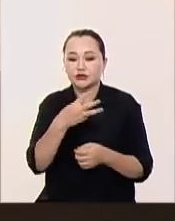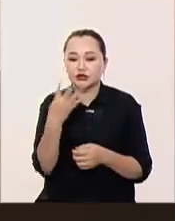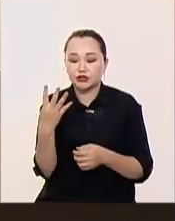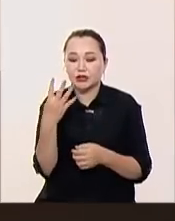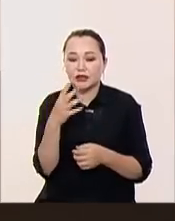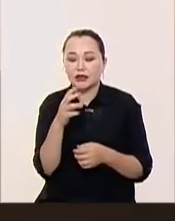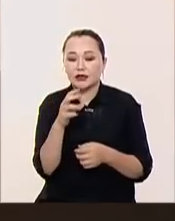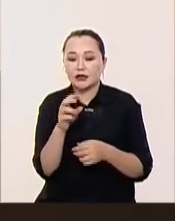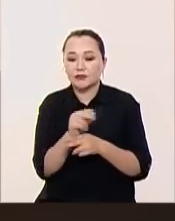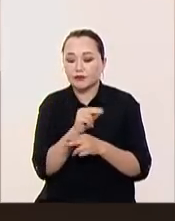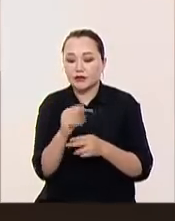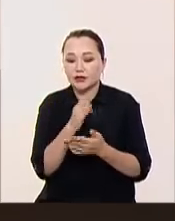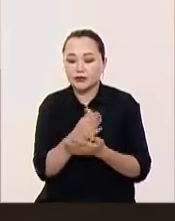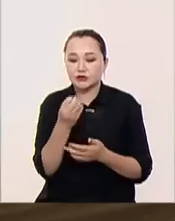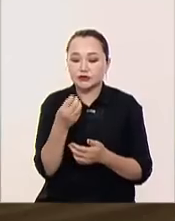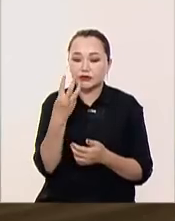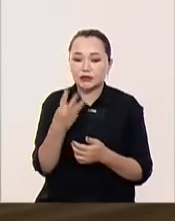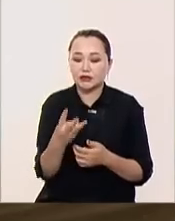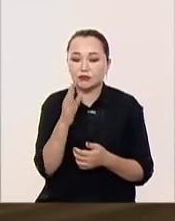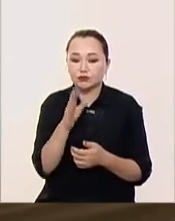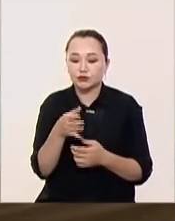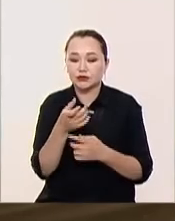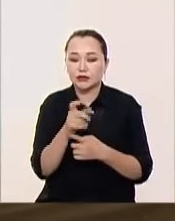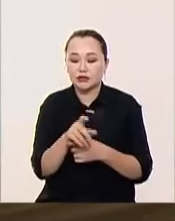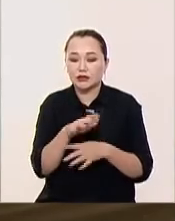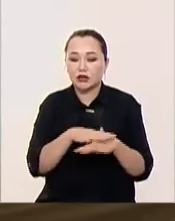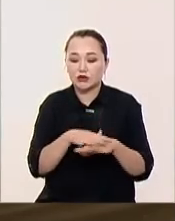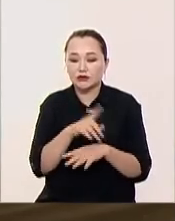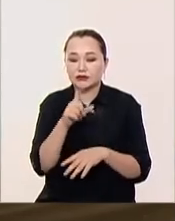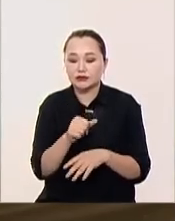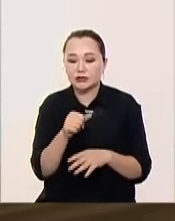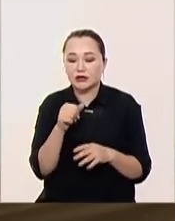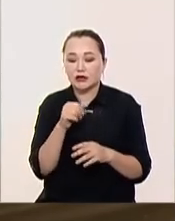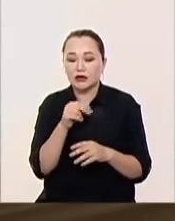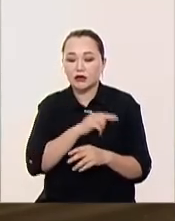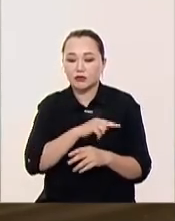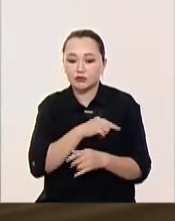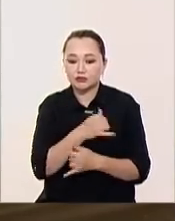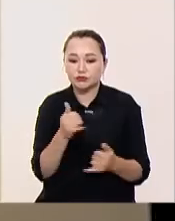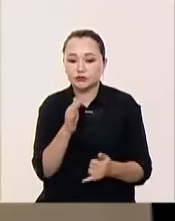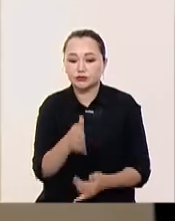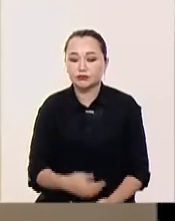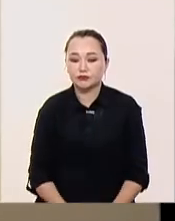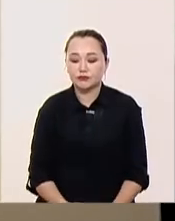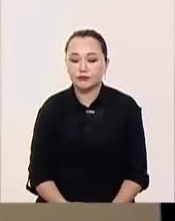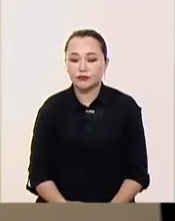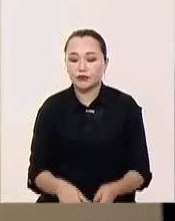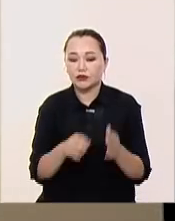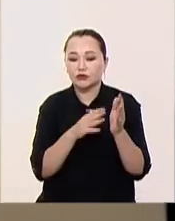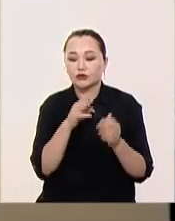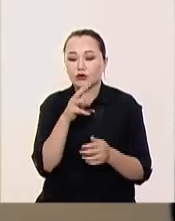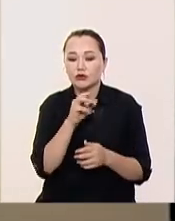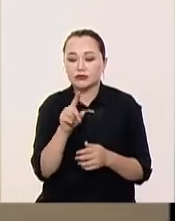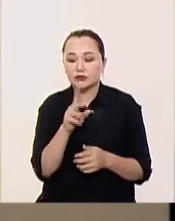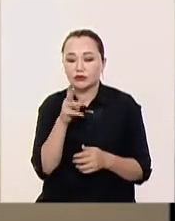емхана бар. Биыл тағы үшеуі іске қосылмақ. Бірақ оның өзі қалалық тұрғындардың игілігіне жұмыс істейтін болады. Тоғызқұдық